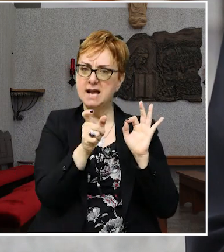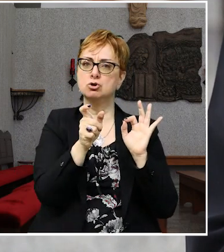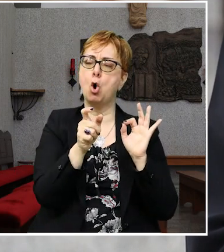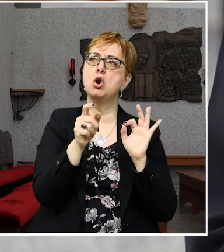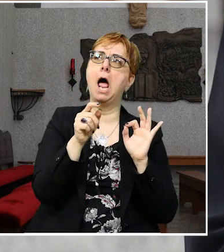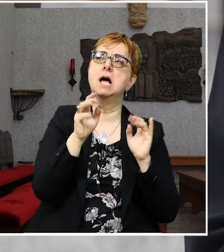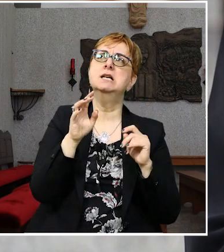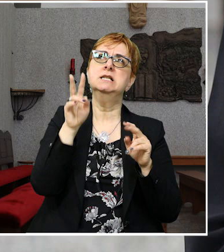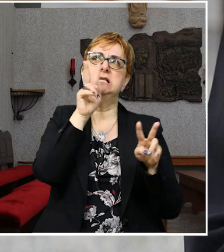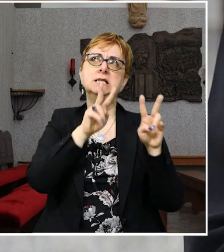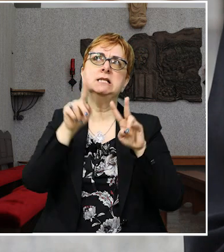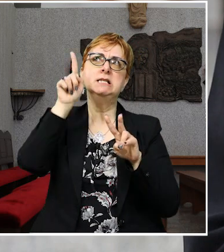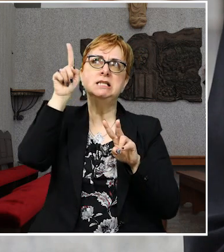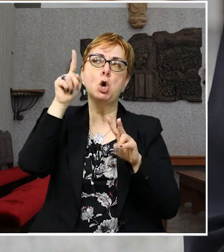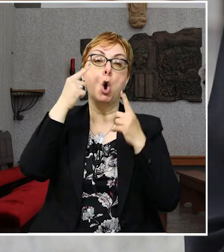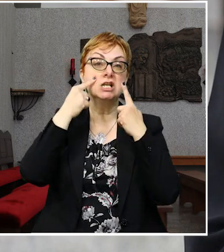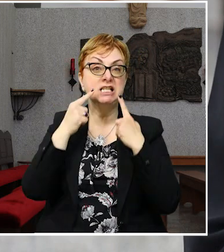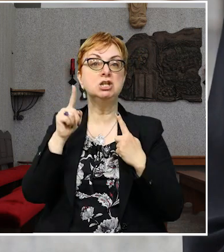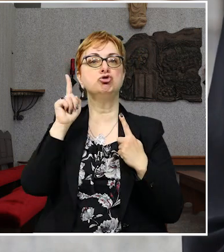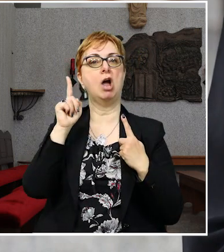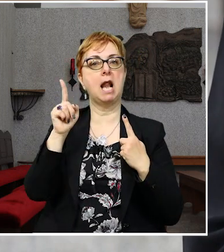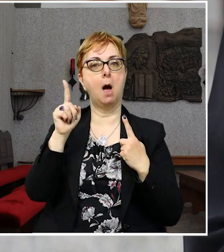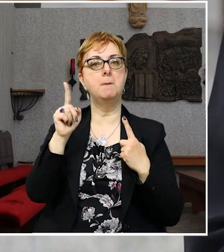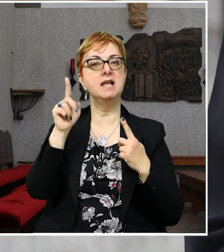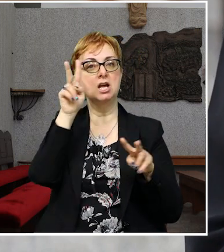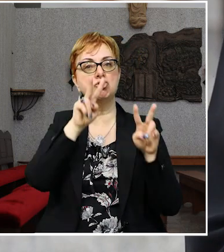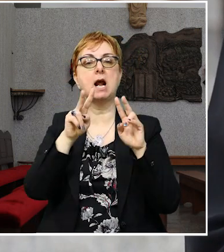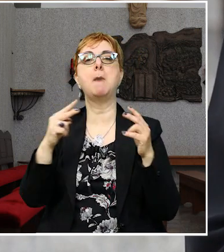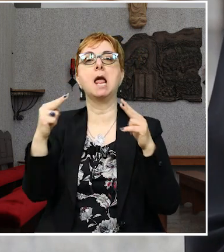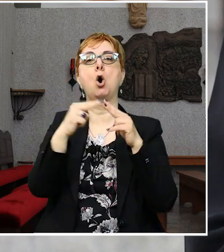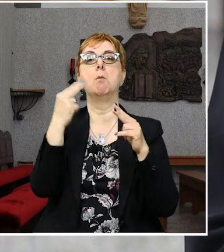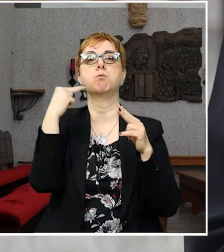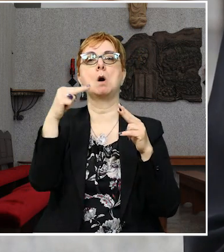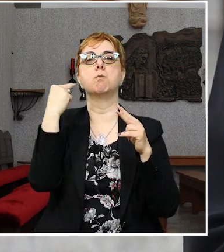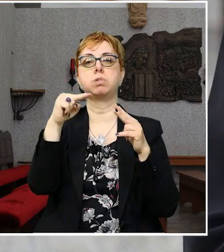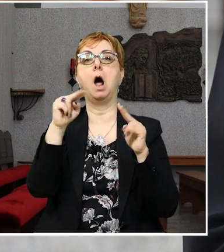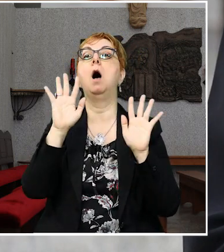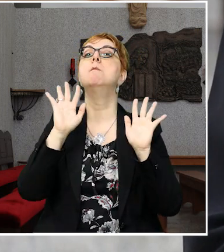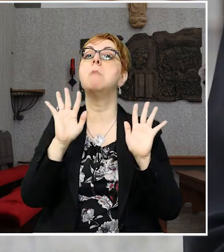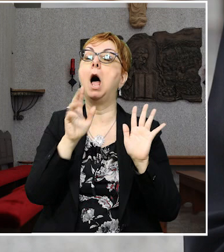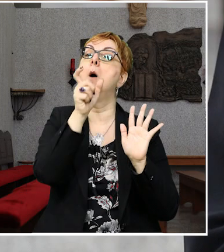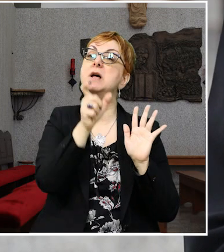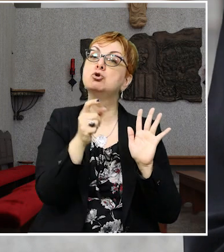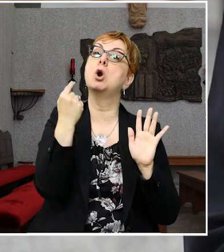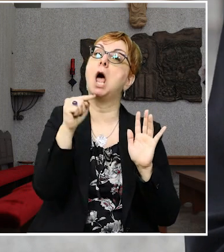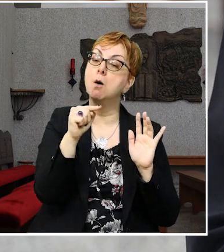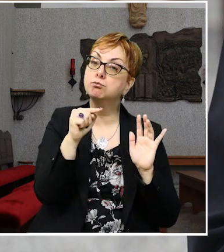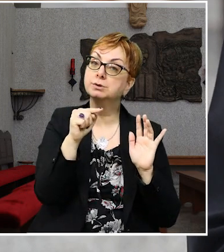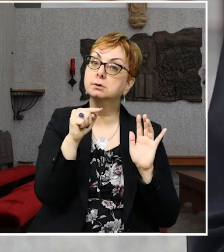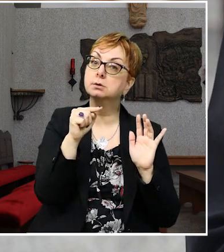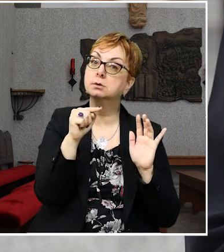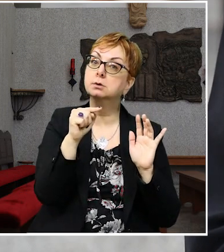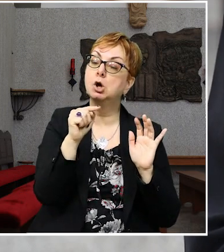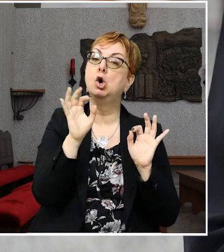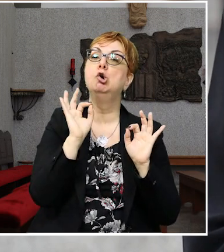pur cercando Dio sinceramente, non riesce mai a incontrarlo, ma afferma